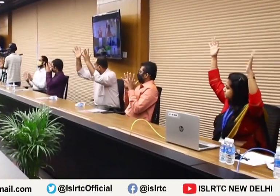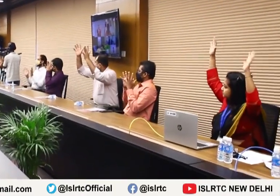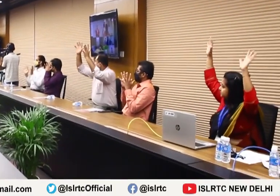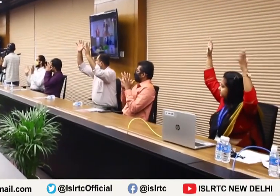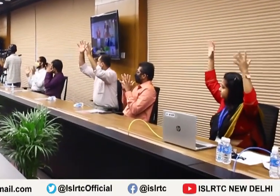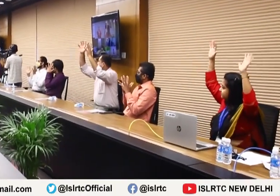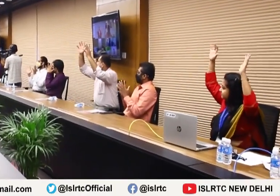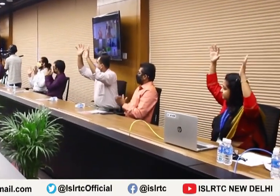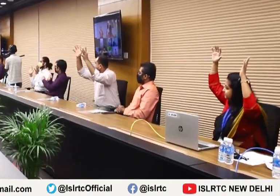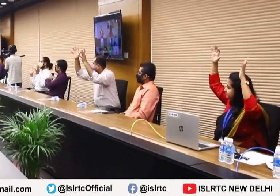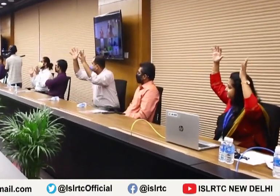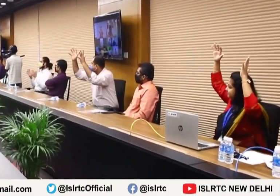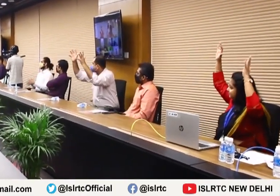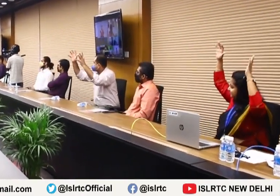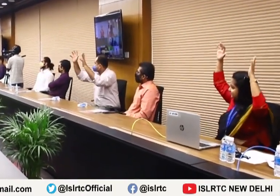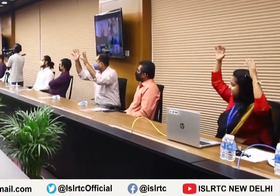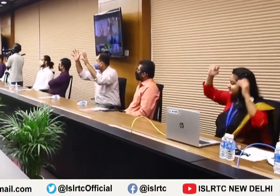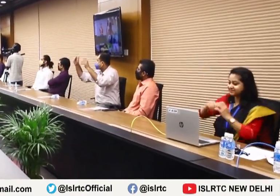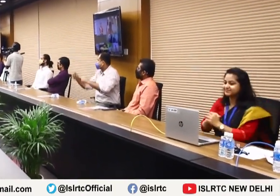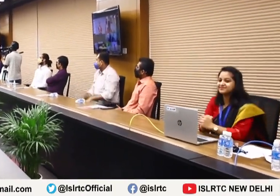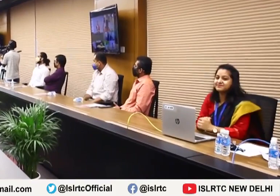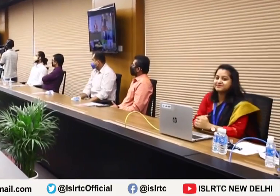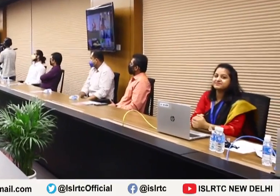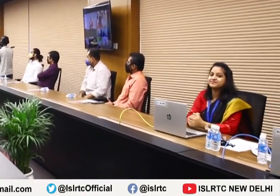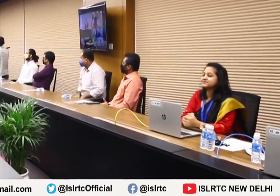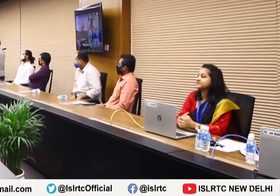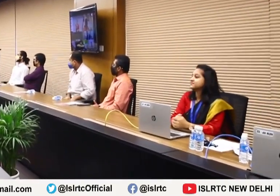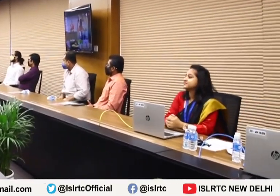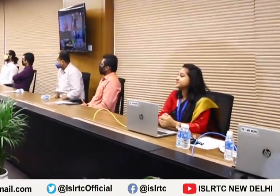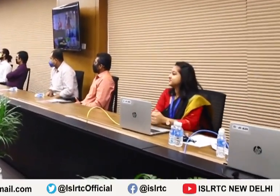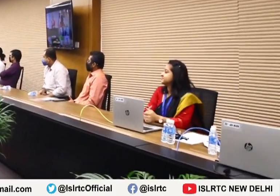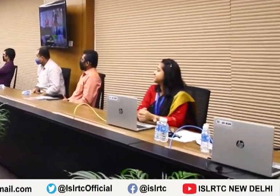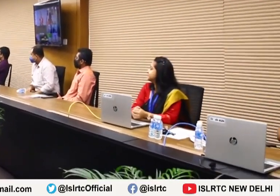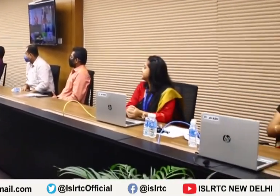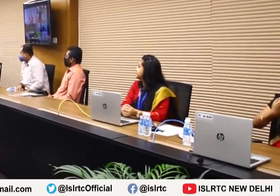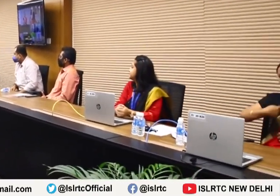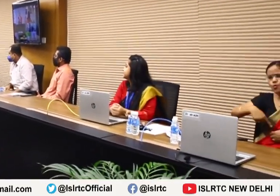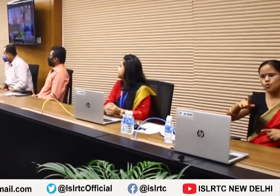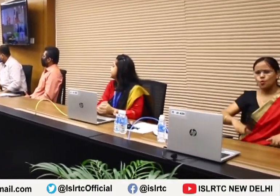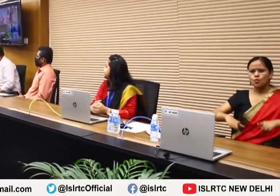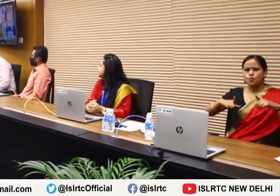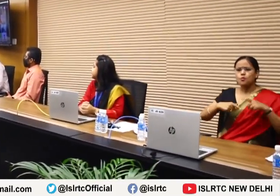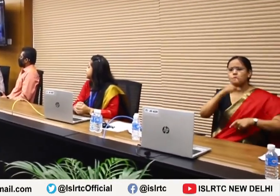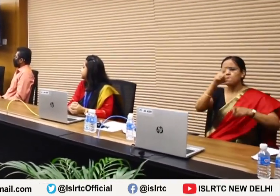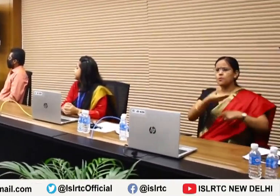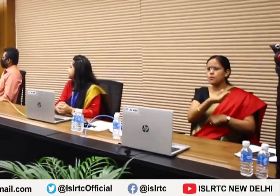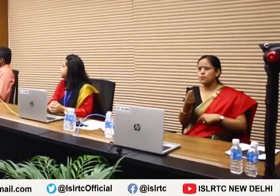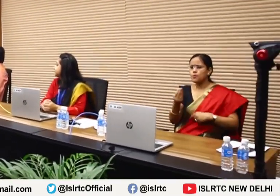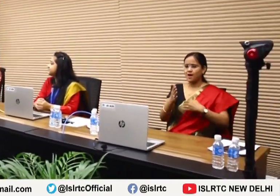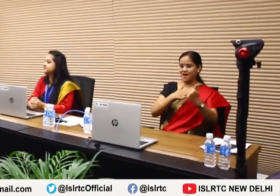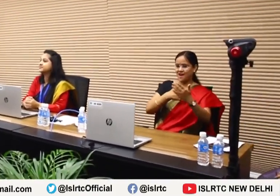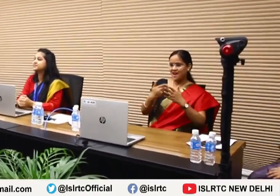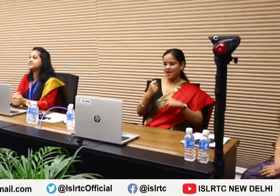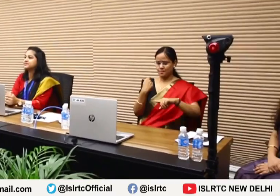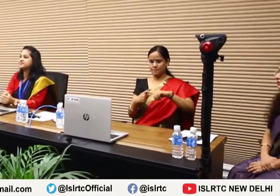आपका बहुत बहुत धन्यवाद मैम। देवियों और सज्जनों, हम सभी ने दैनिक जीवन में कुछ व्यक्तियों को अपने हाथ